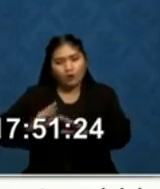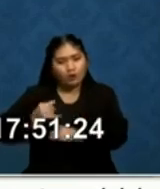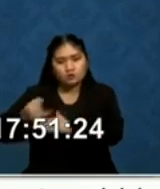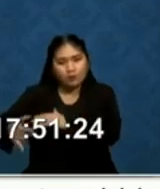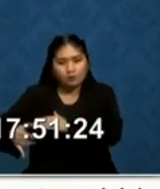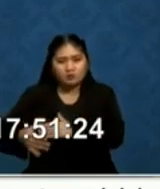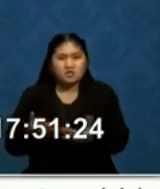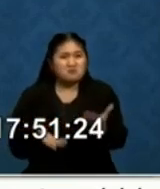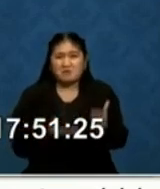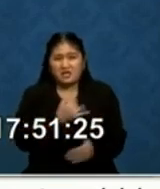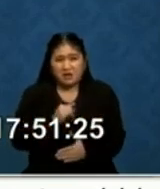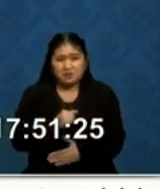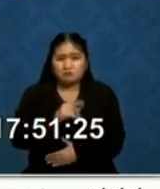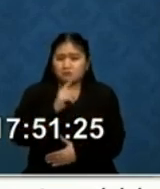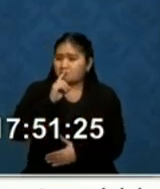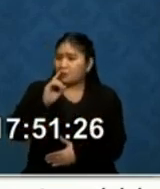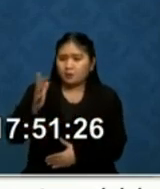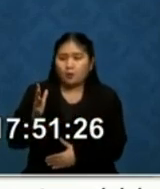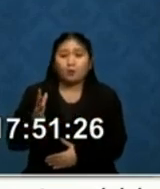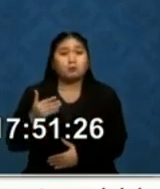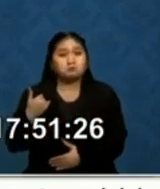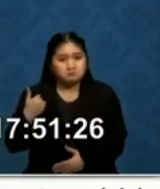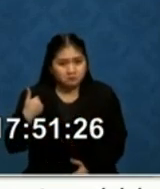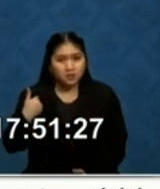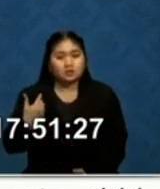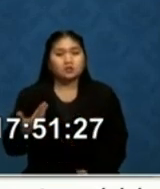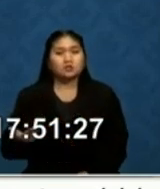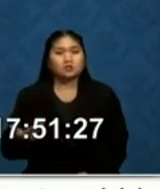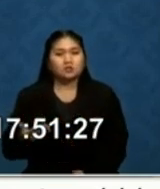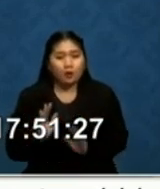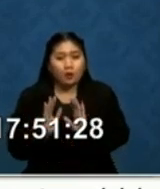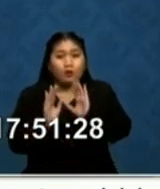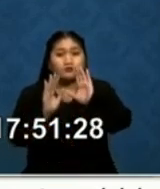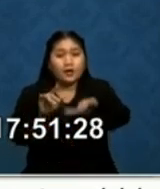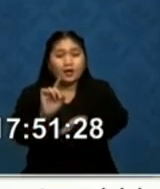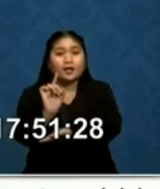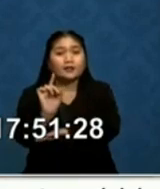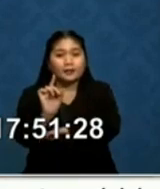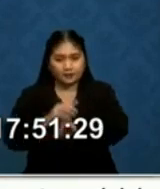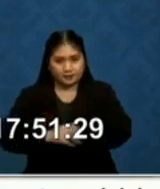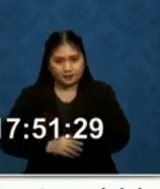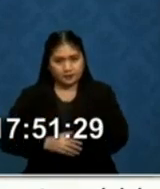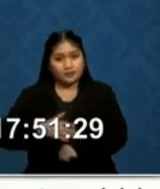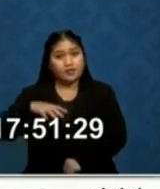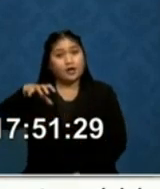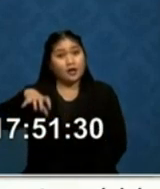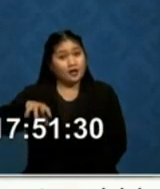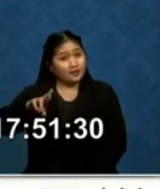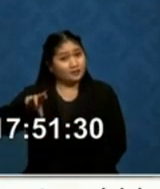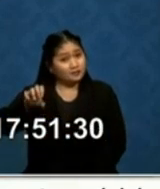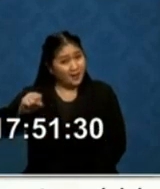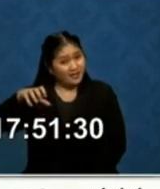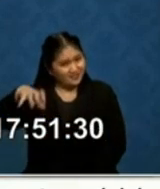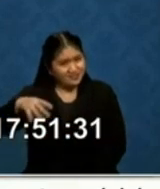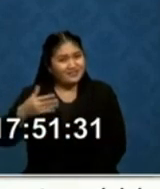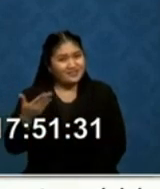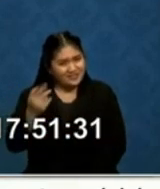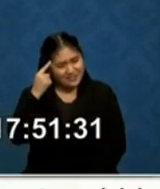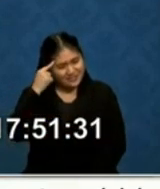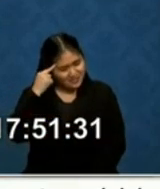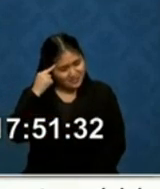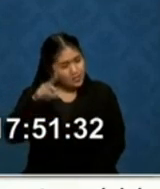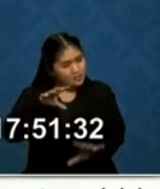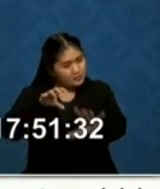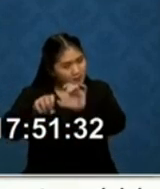จ้งความค่ะดิฉันจึงขอฝากนะคะทางสภานี้นะคะตั้งข้อสังเกตในกระบวนการที่ส